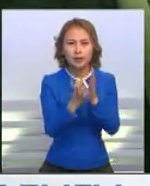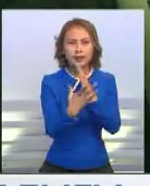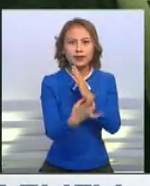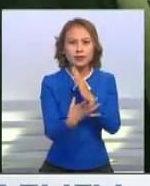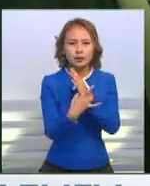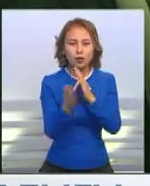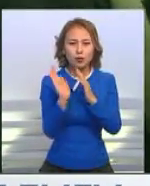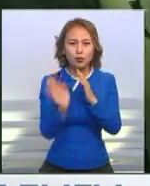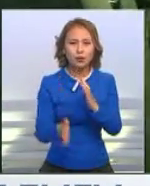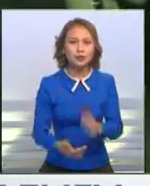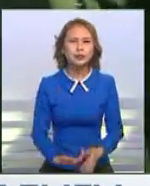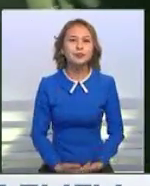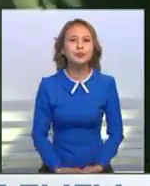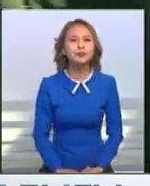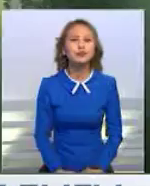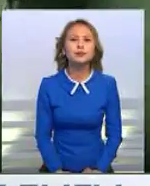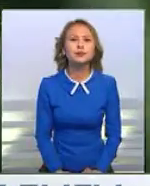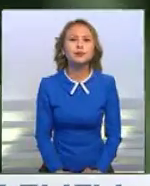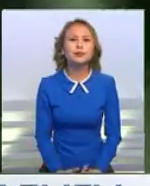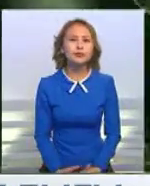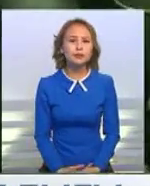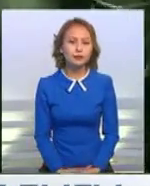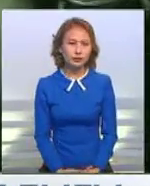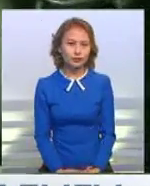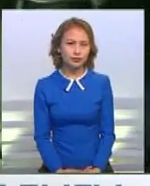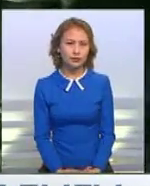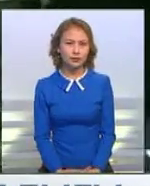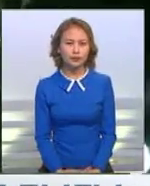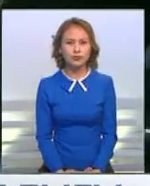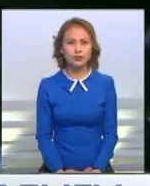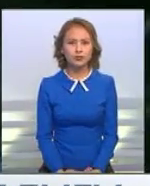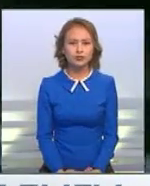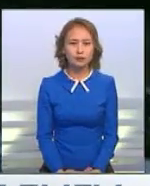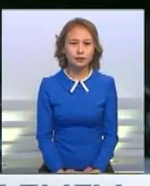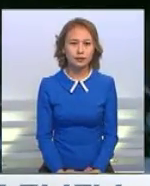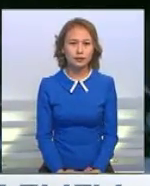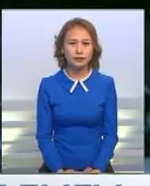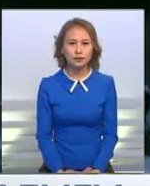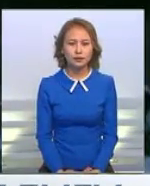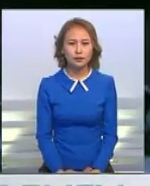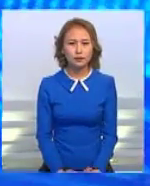тапсырылады. Айнұр Абдиева, Сайлау Елкіпасетасайынов, Қарағанды облысы, Хабар 24.